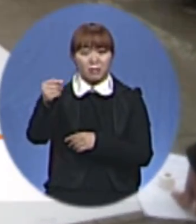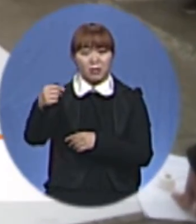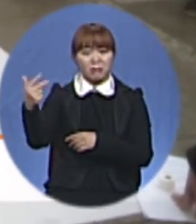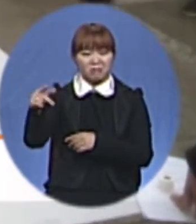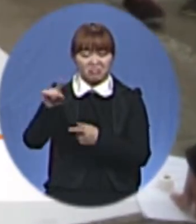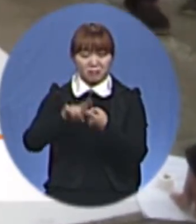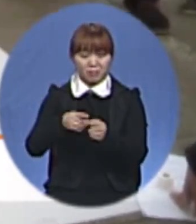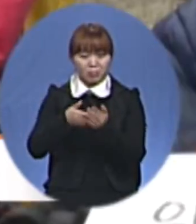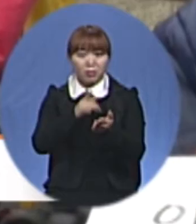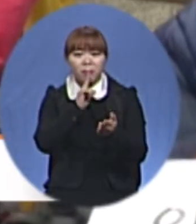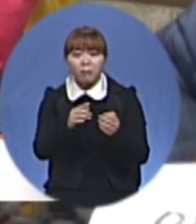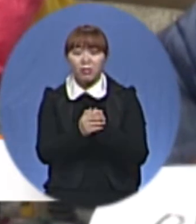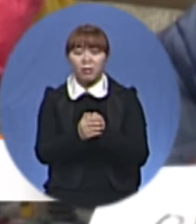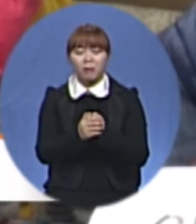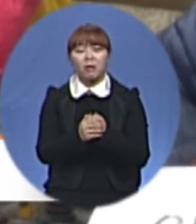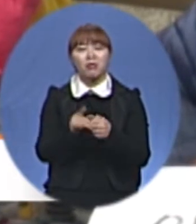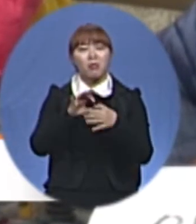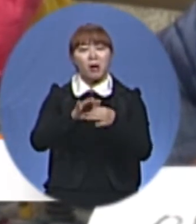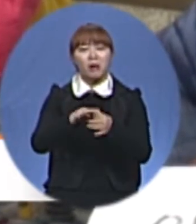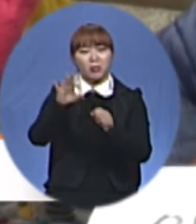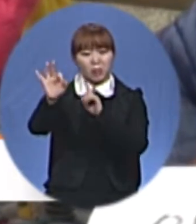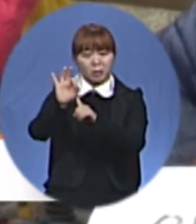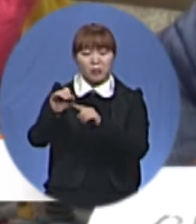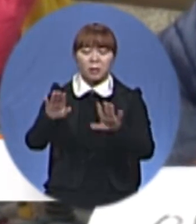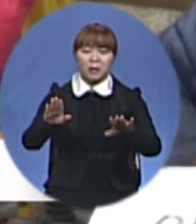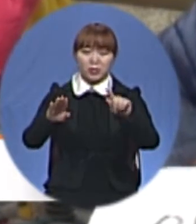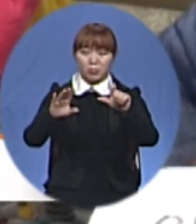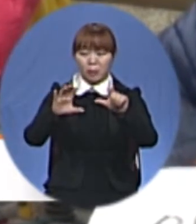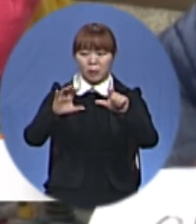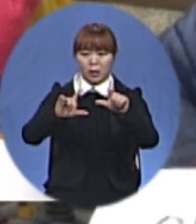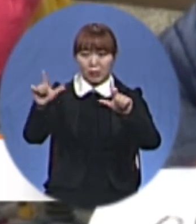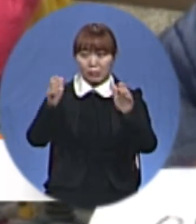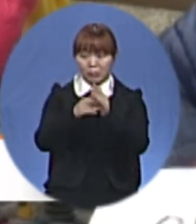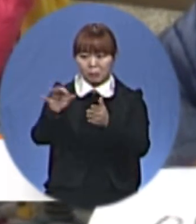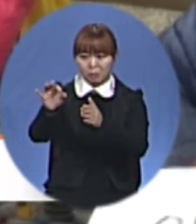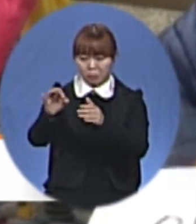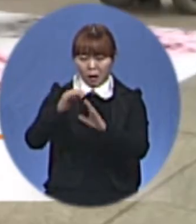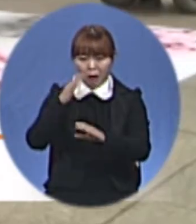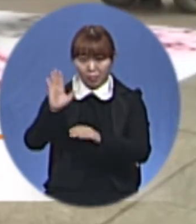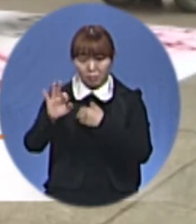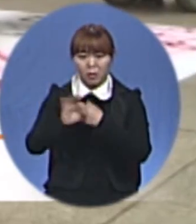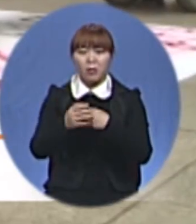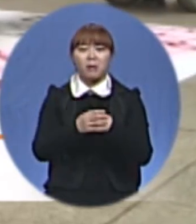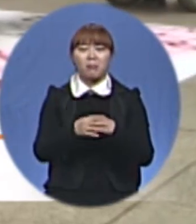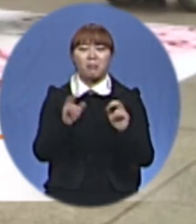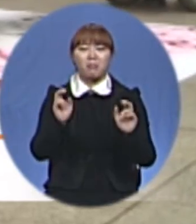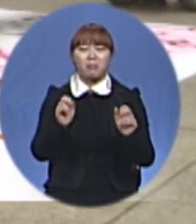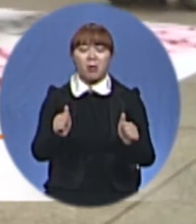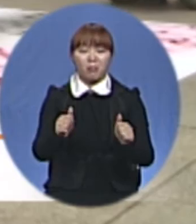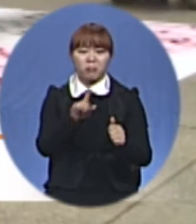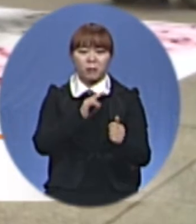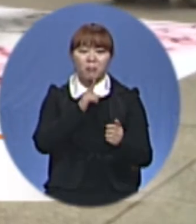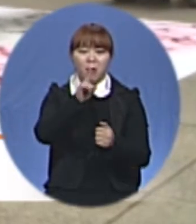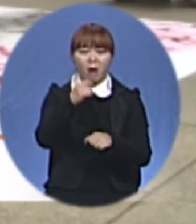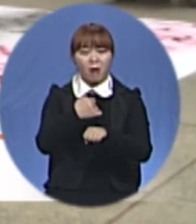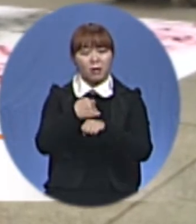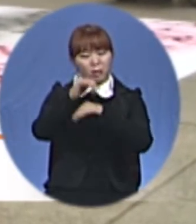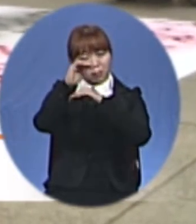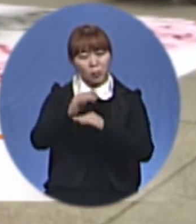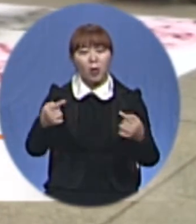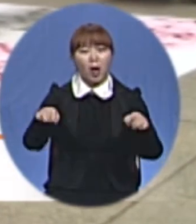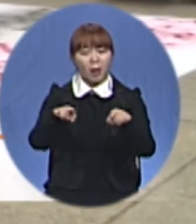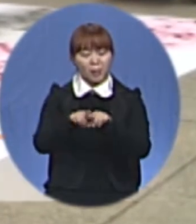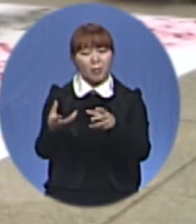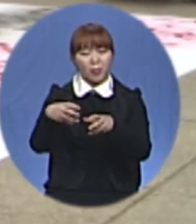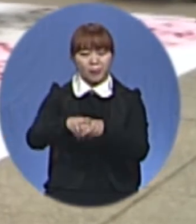청구했습니다. 공단은 해당 금액을 이달 15일까지 입금하지 않으면 소송 등 법적 조치를 취하겠다는 내용도